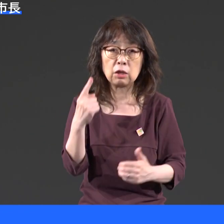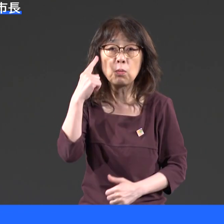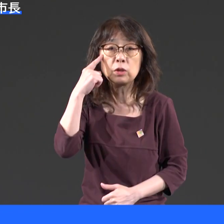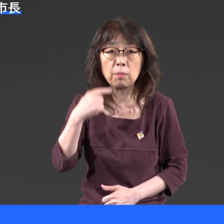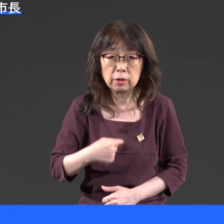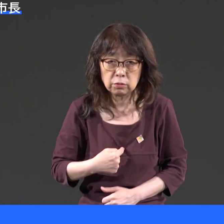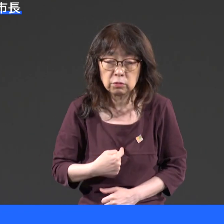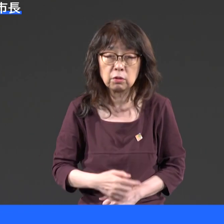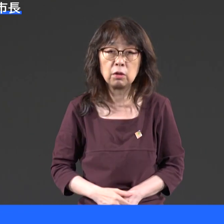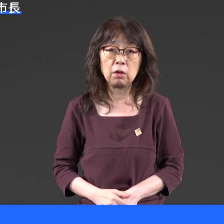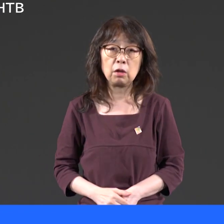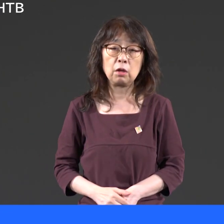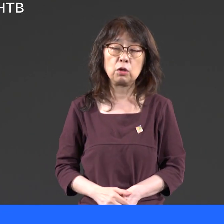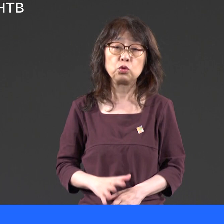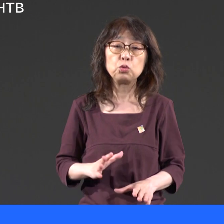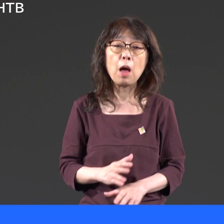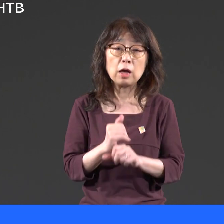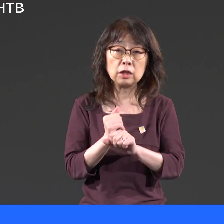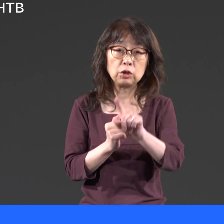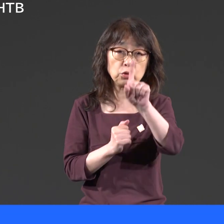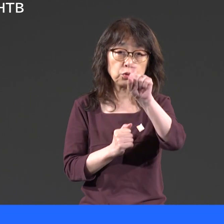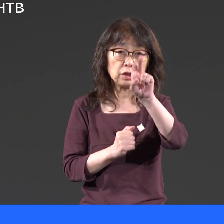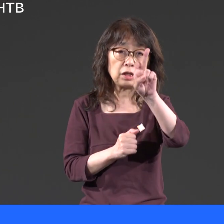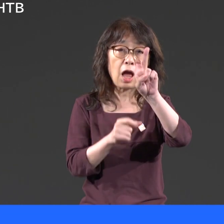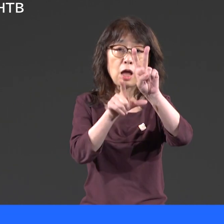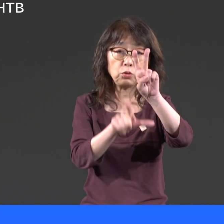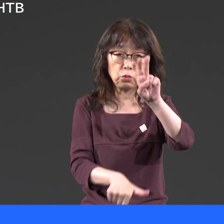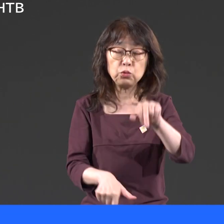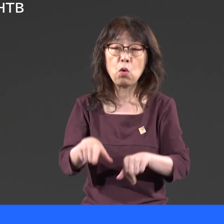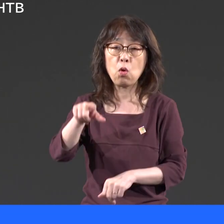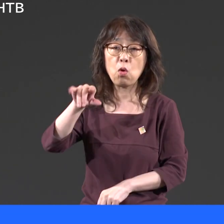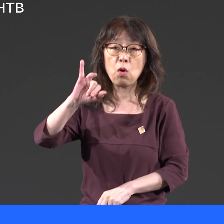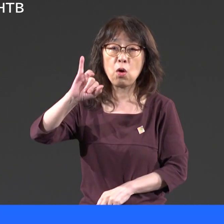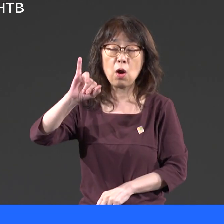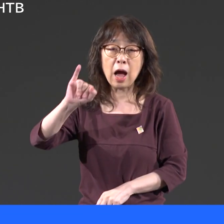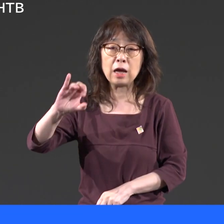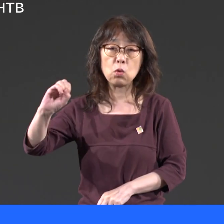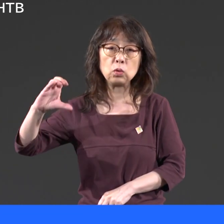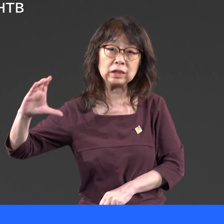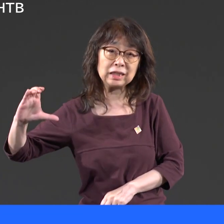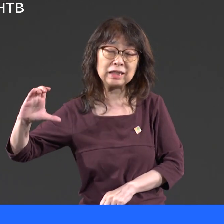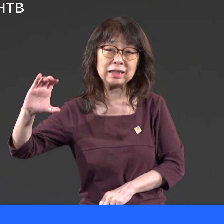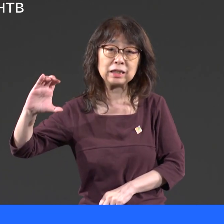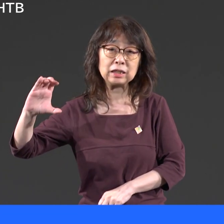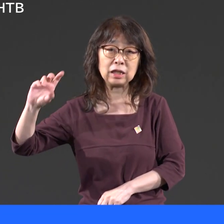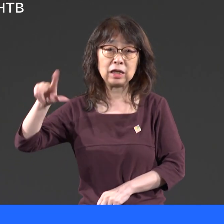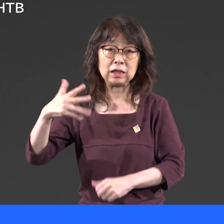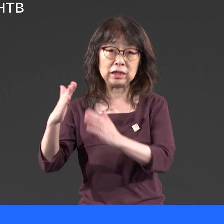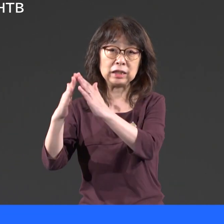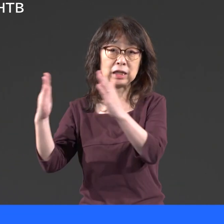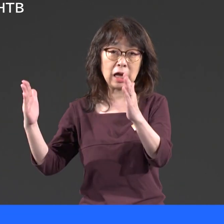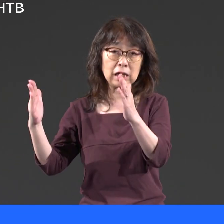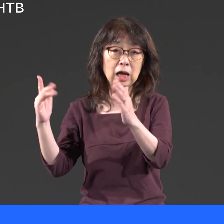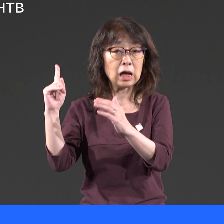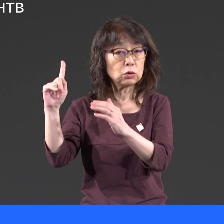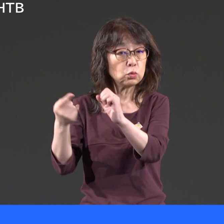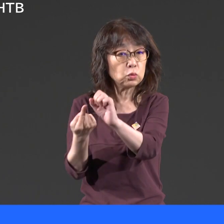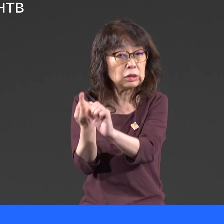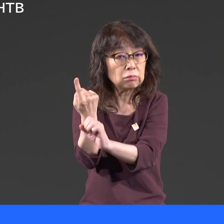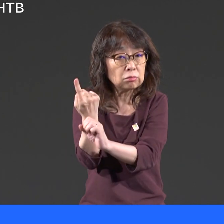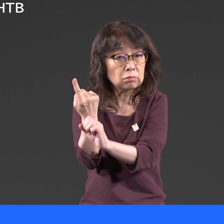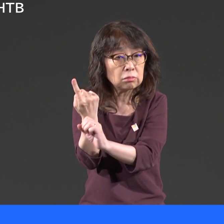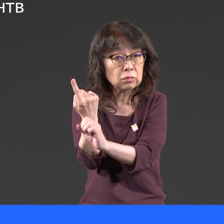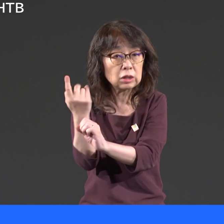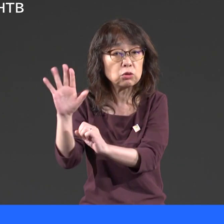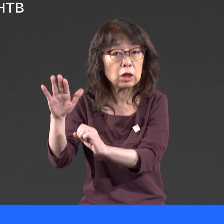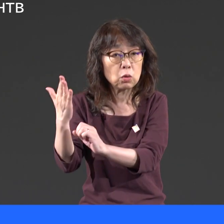そうしますと、その12月に予定されている IOC 理事会というのは一つの区切りにはなるんですけれども、現在では